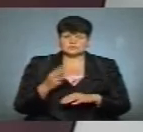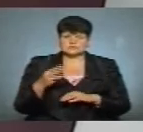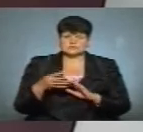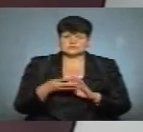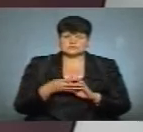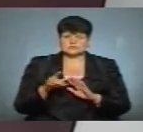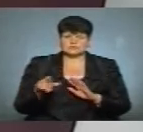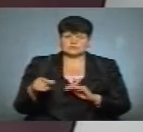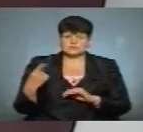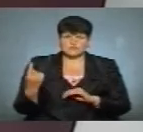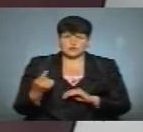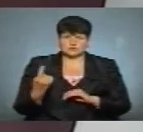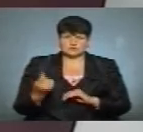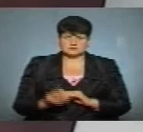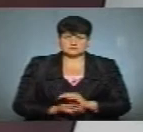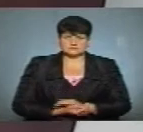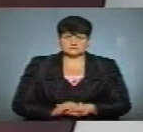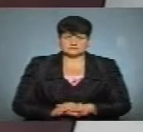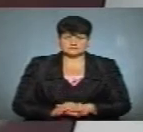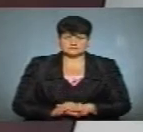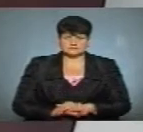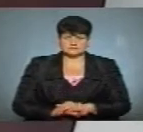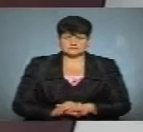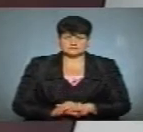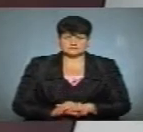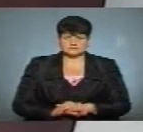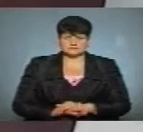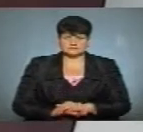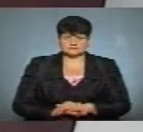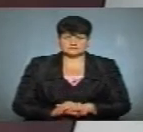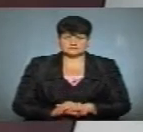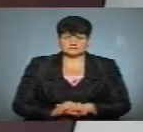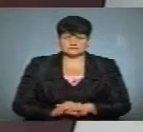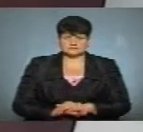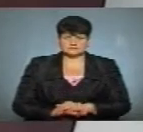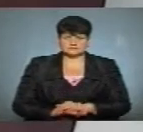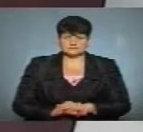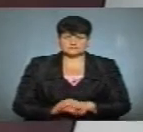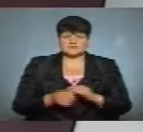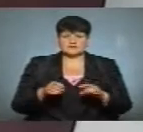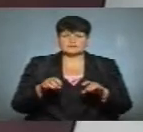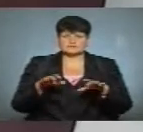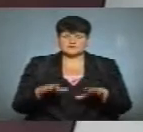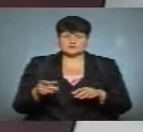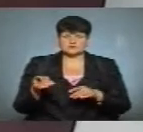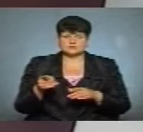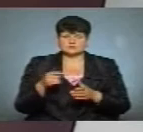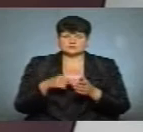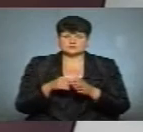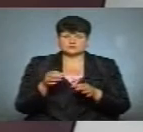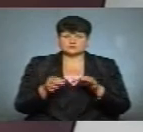39 людей в області, каже Володимир Паничев. Вирок Тернопільського міськрайонного суду